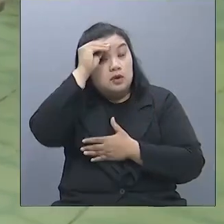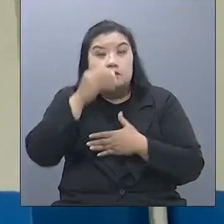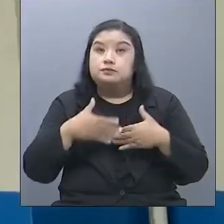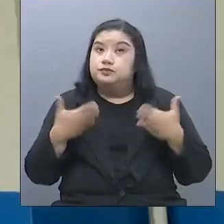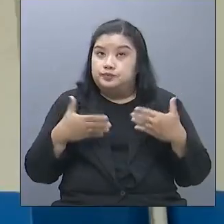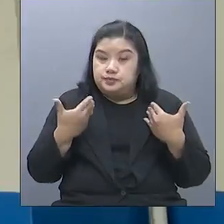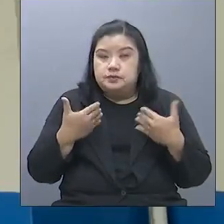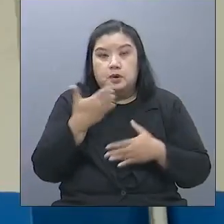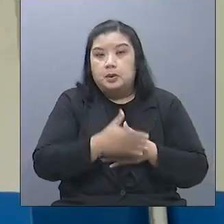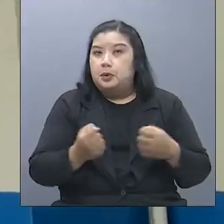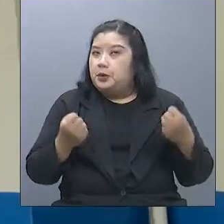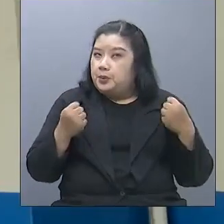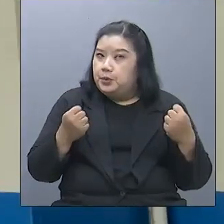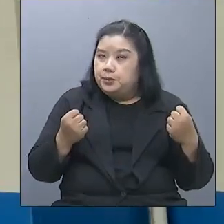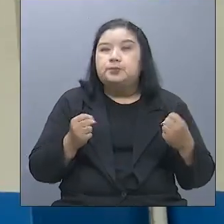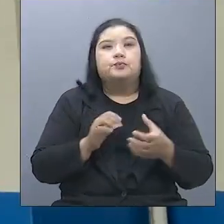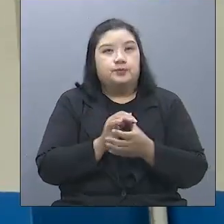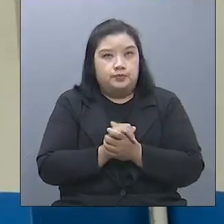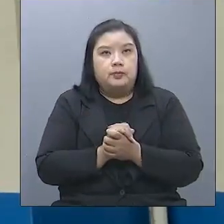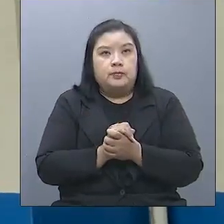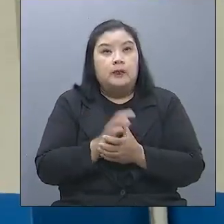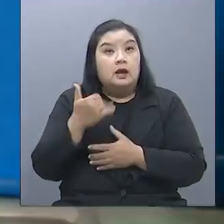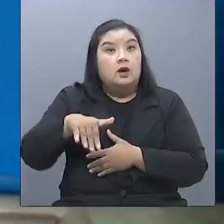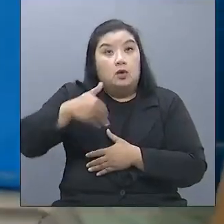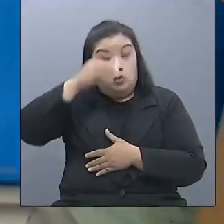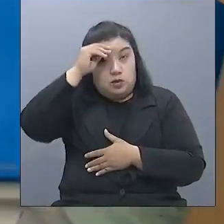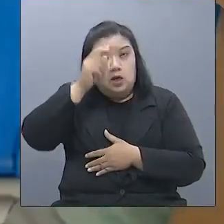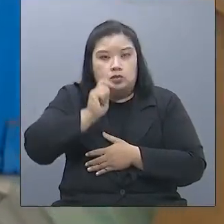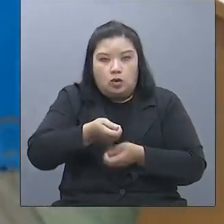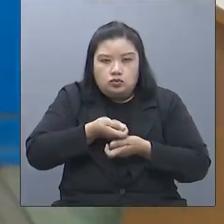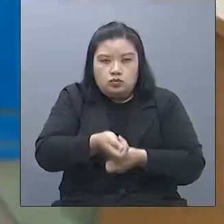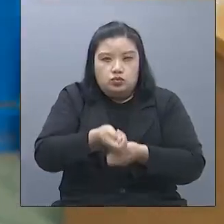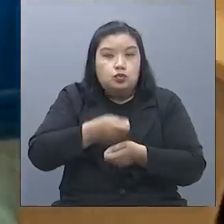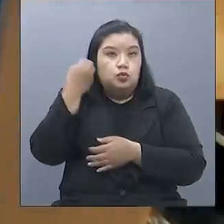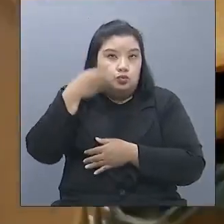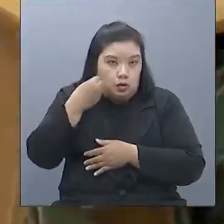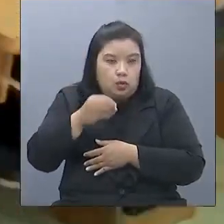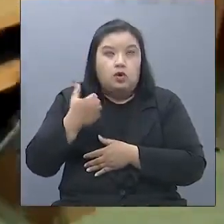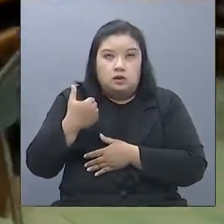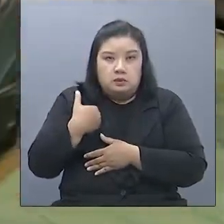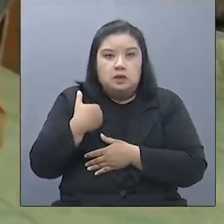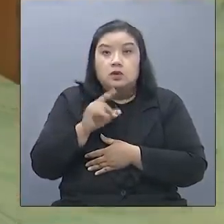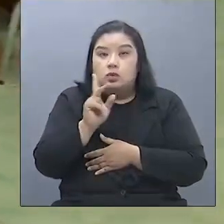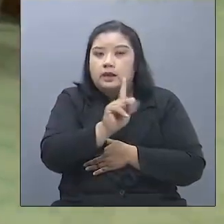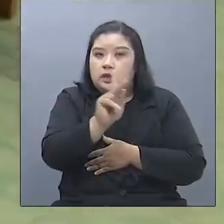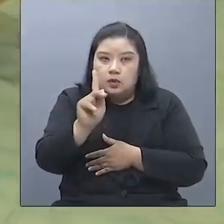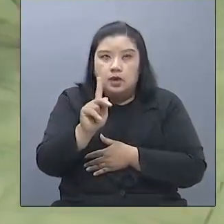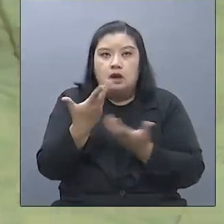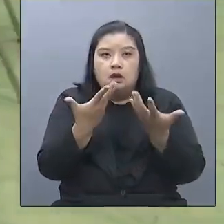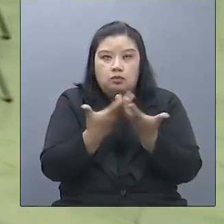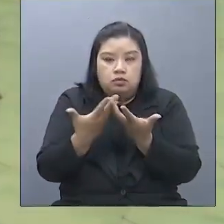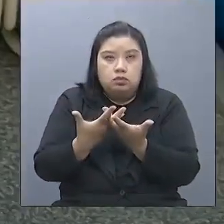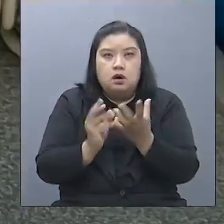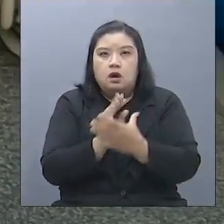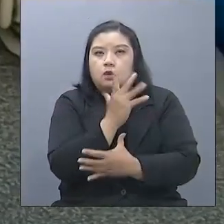สุขภาพดีมากขึ้นโรงเรียนหมั่นทำความสะอาดในพื้นที่เพิ่มพื้นที่สีเขียวและติดตั้งระบบน้